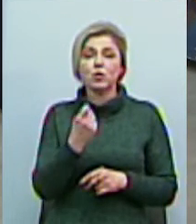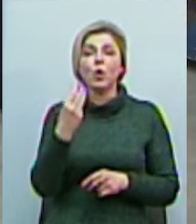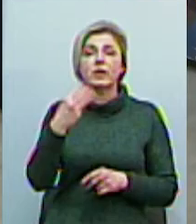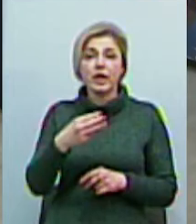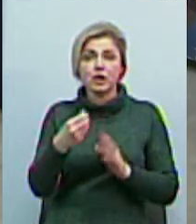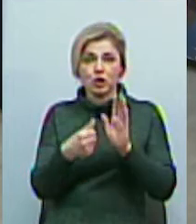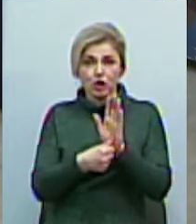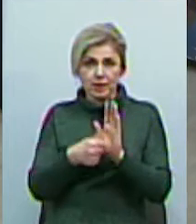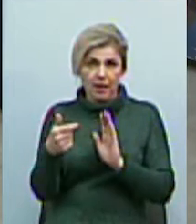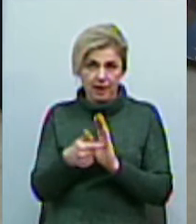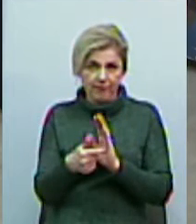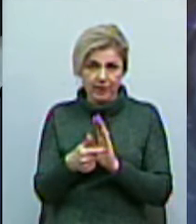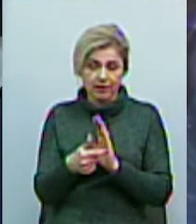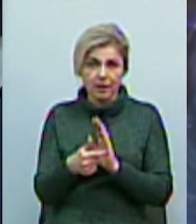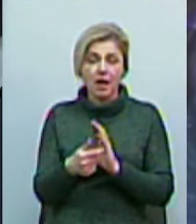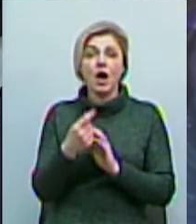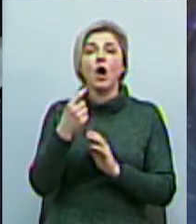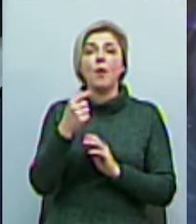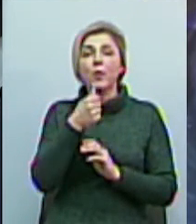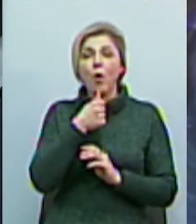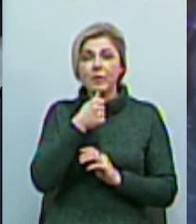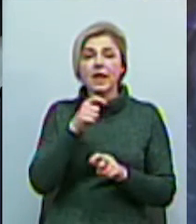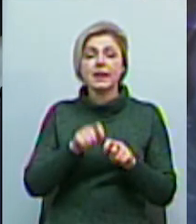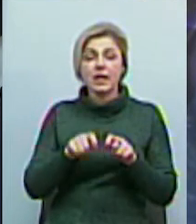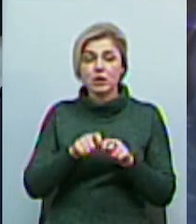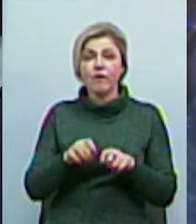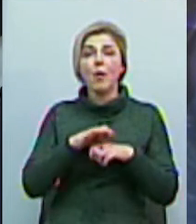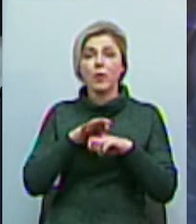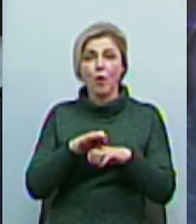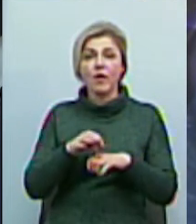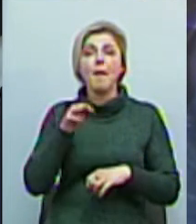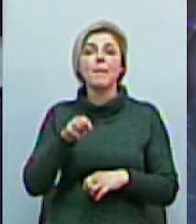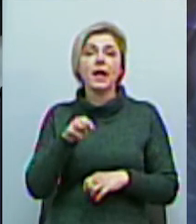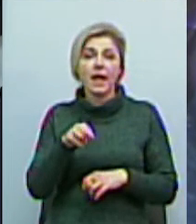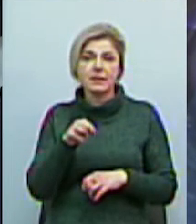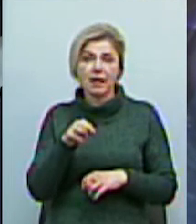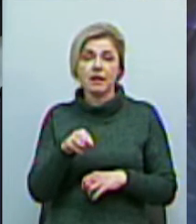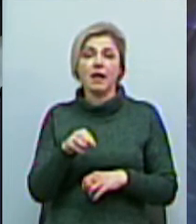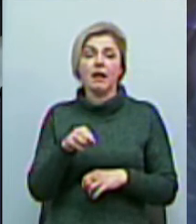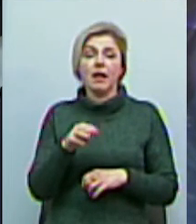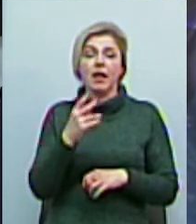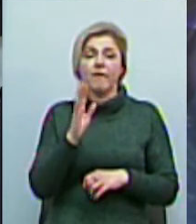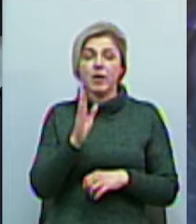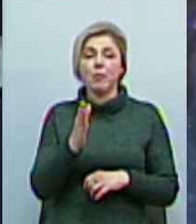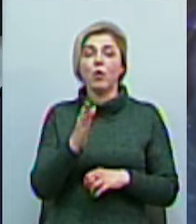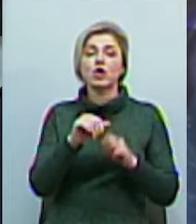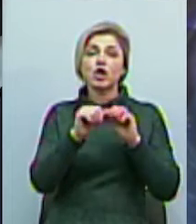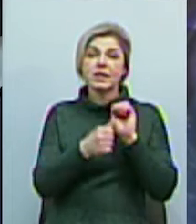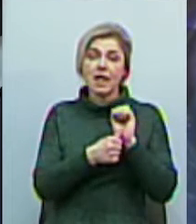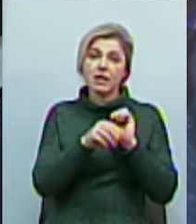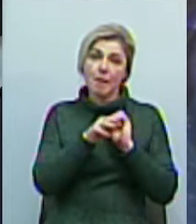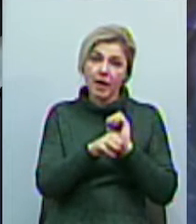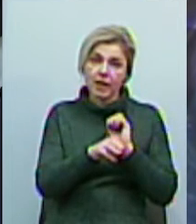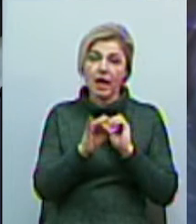136 гривень. Пробне тестування пройде в березні місяці, це буде дві суботи. Це буде 16